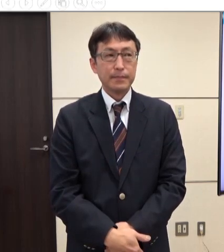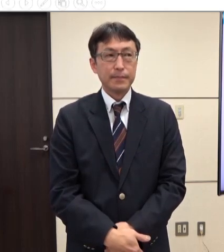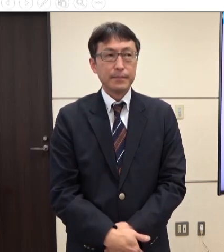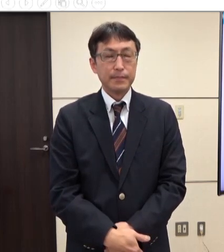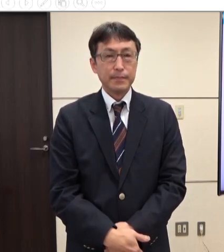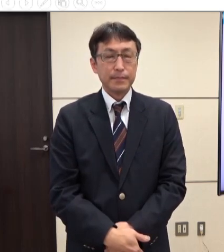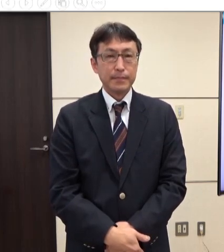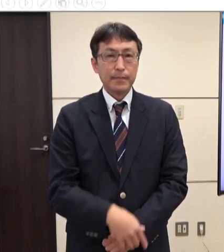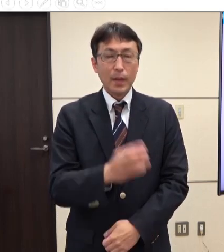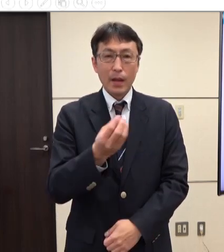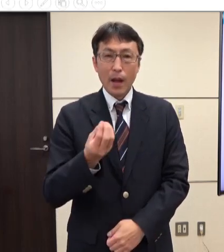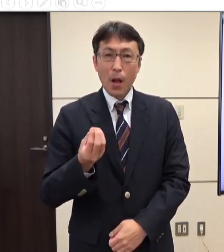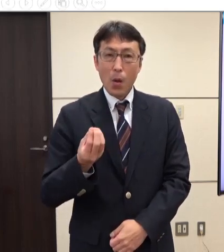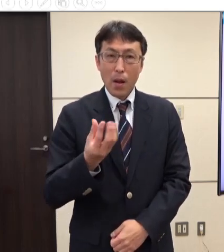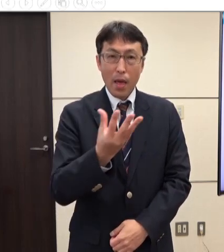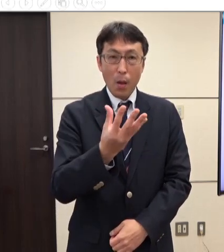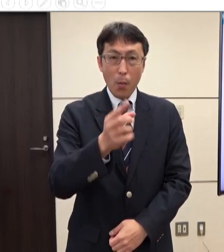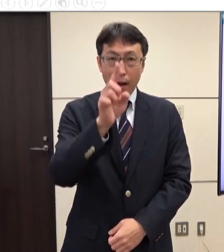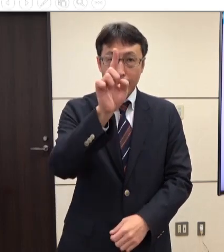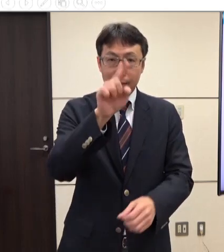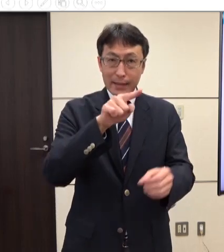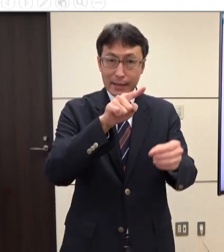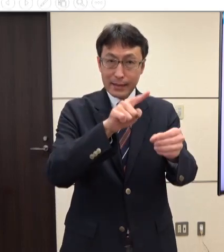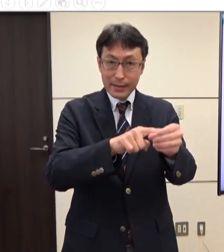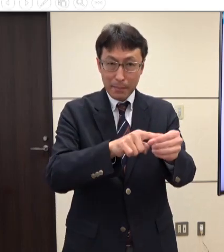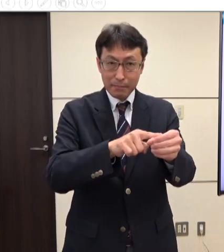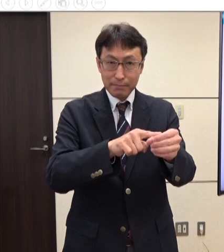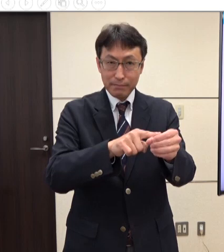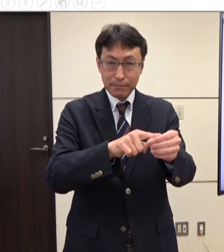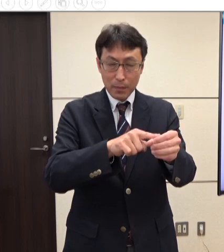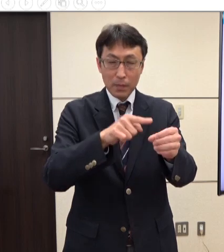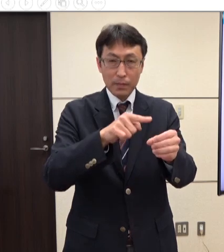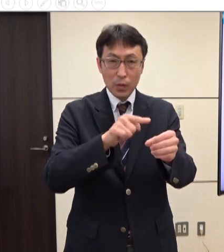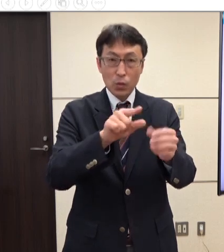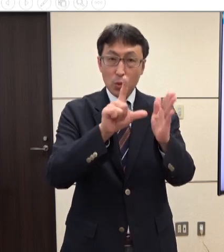令和元年ですと、